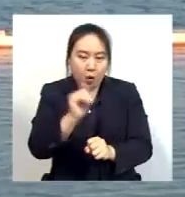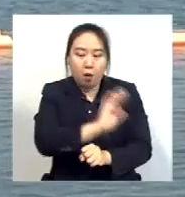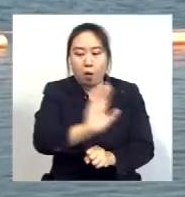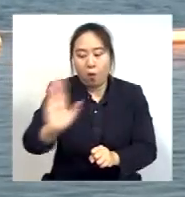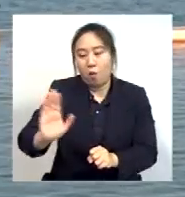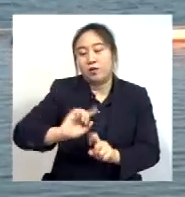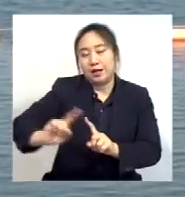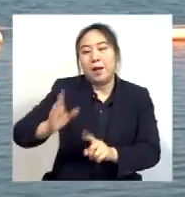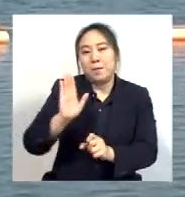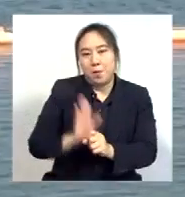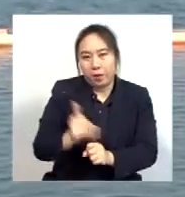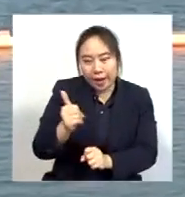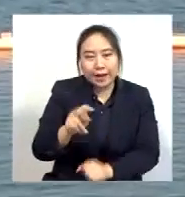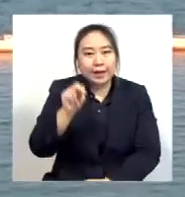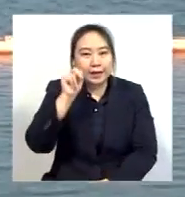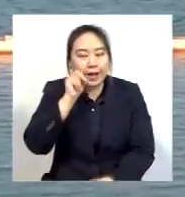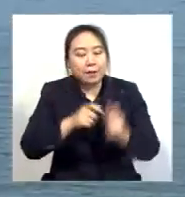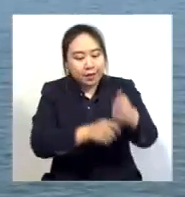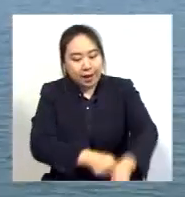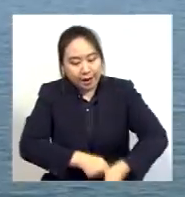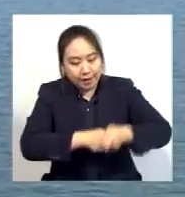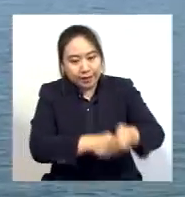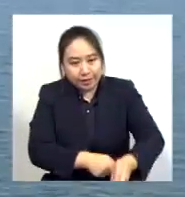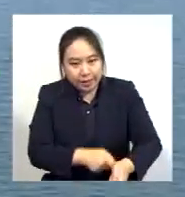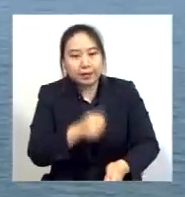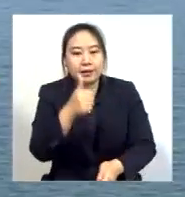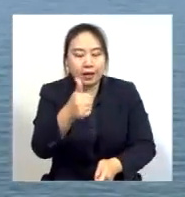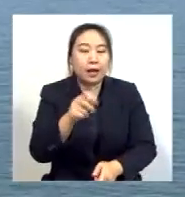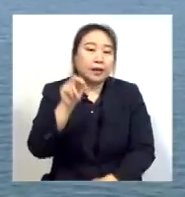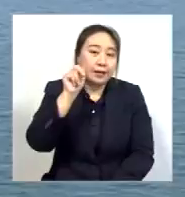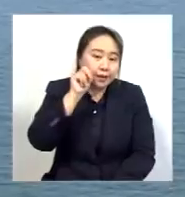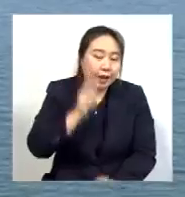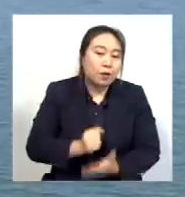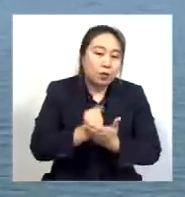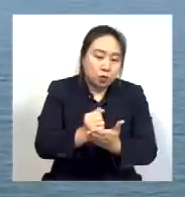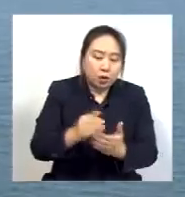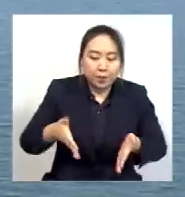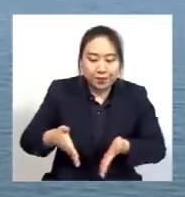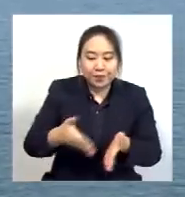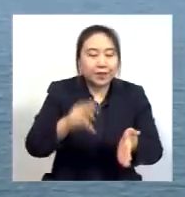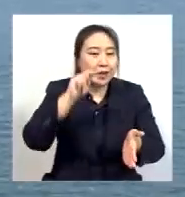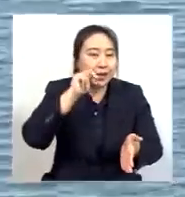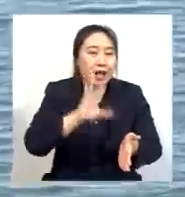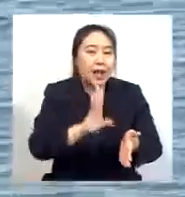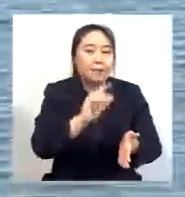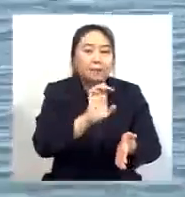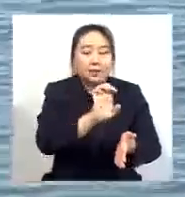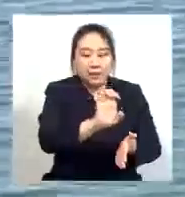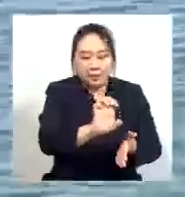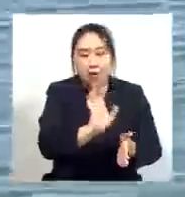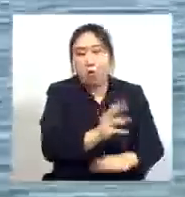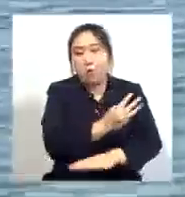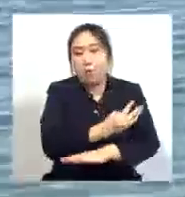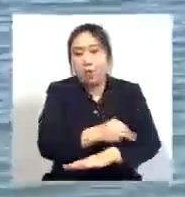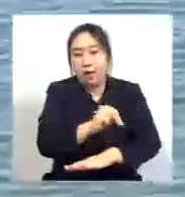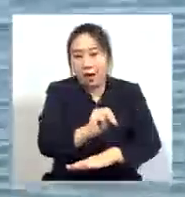ทุกภาคส่วนทั้งการส่งน้ำเพื่อการเกษตรในพื้นที่การสนับสนุนพื้นที่ลุ่มน้ำชีให้อยู่ในพื้นที่จังหวัดมหาส